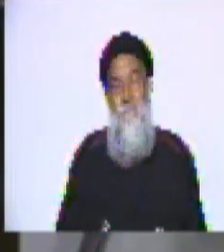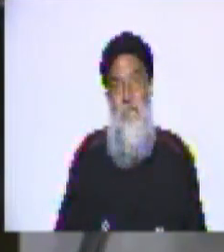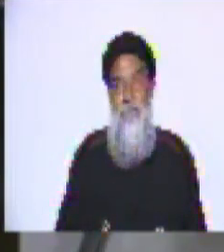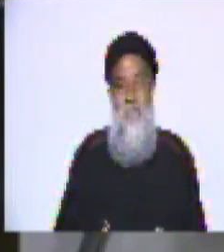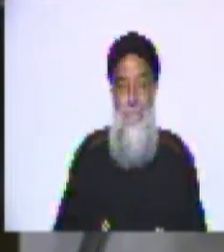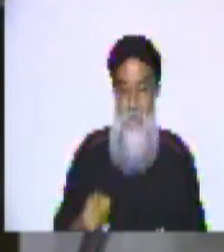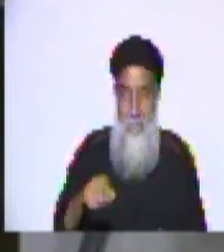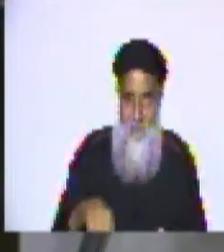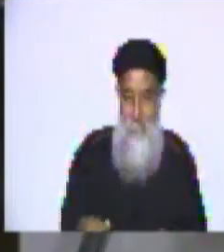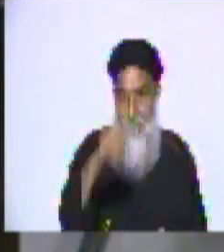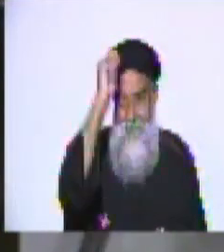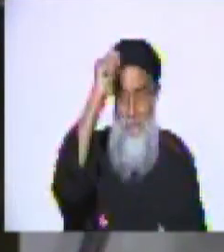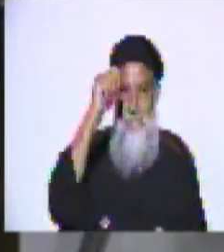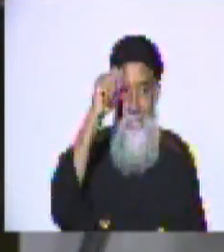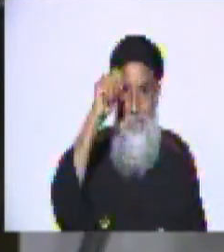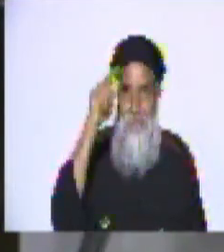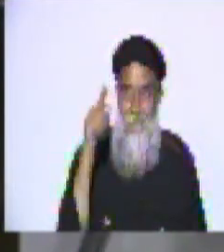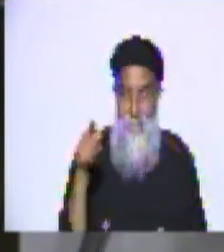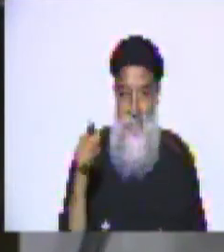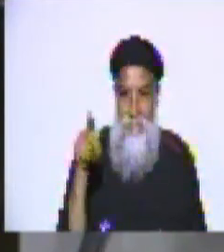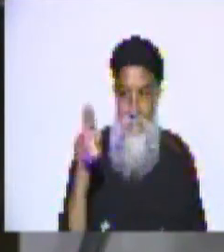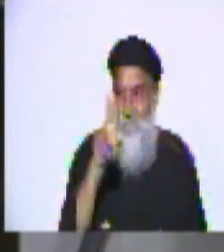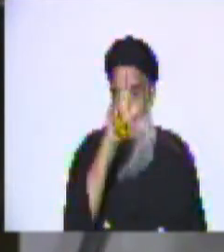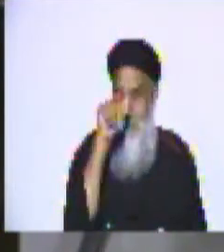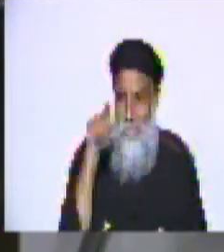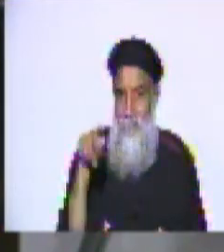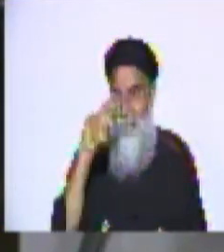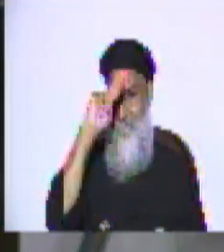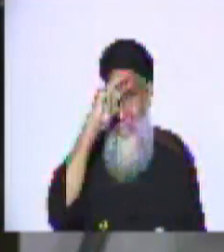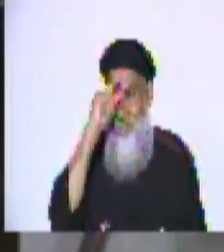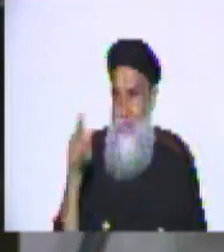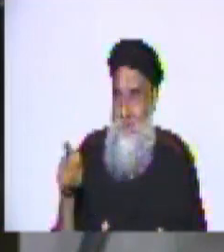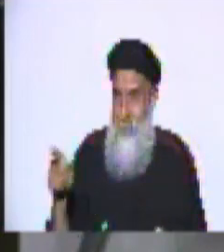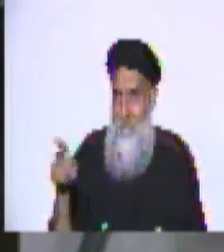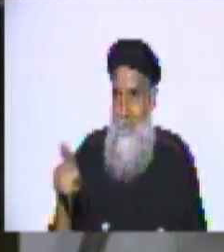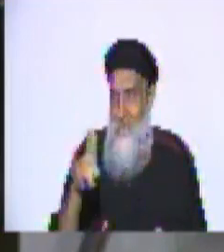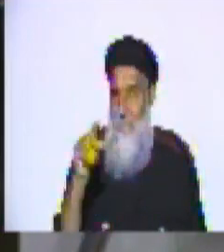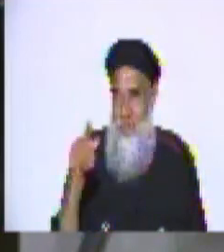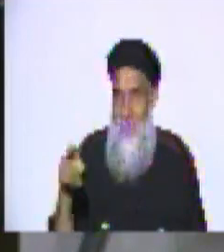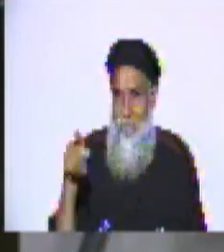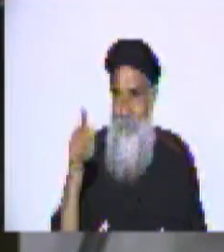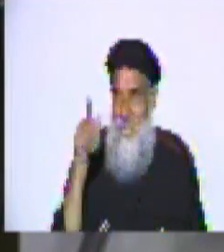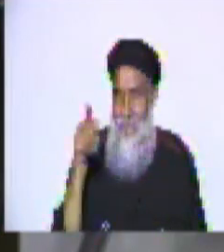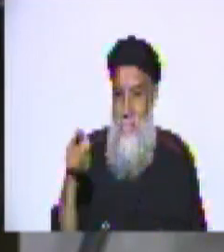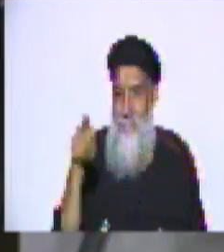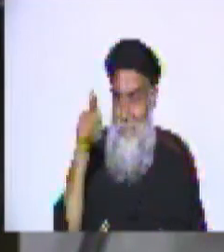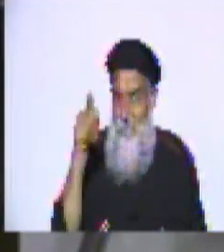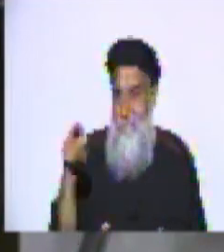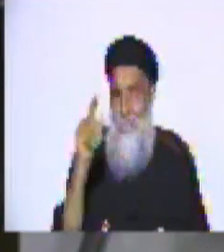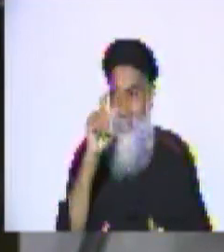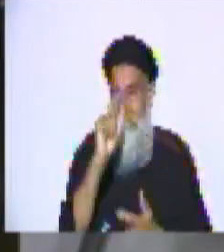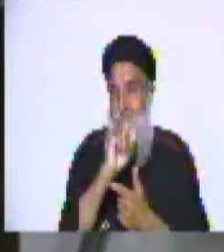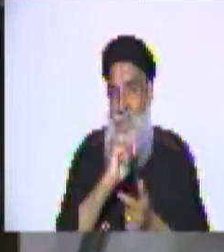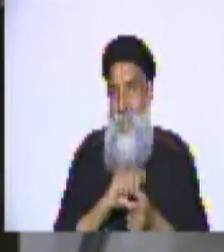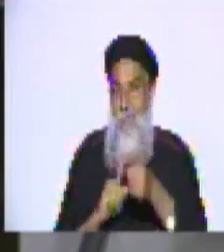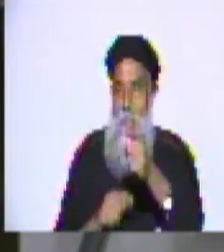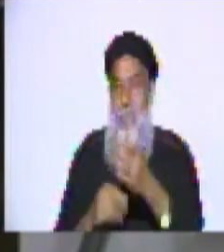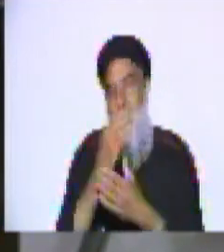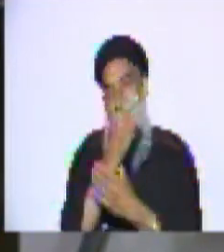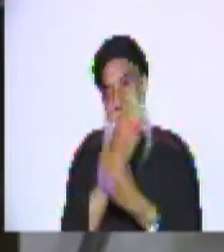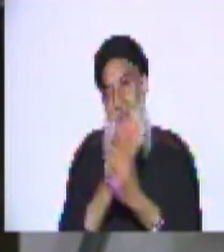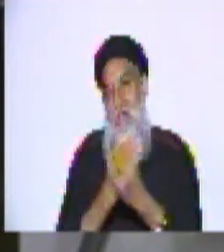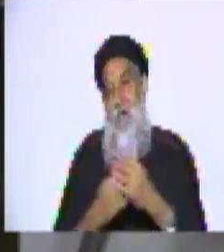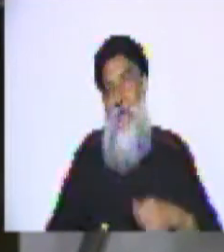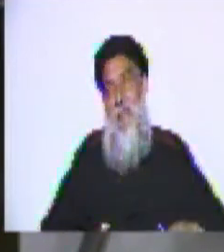فلما بطرس قال لهم، سألهم يعني، وانتم من تقولون؟ لو أنت هو المسيح ابن الله الحي.